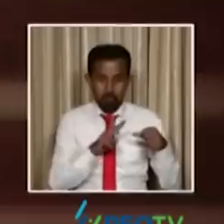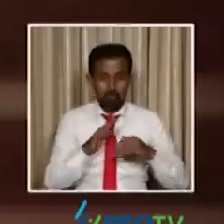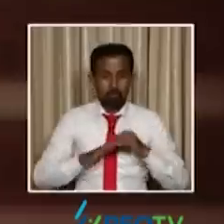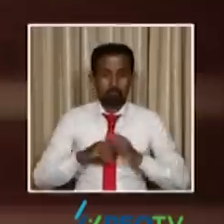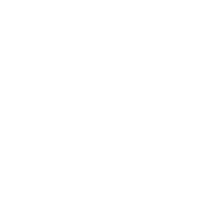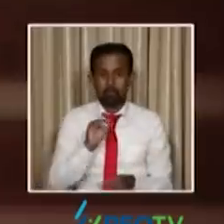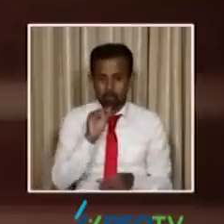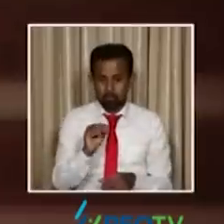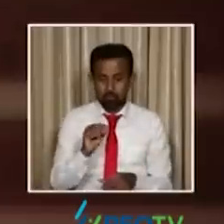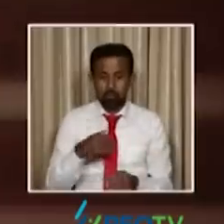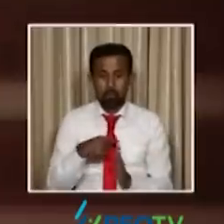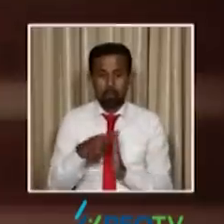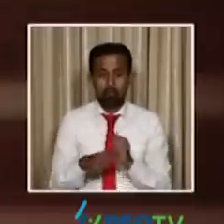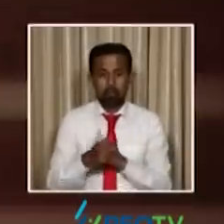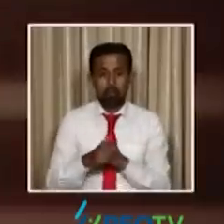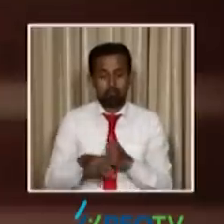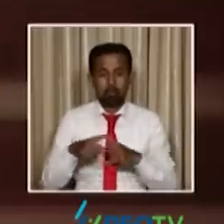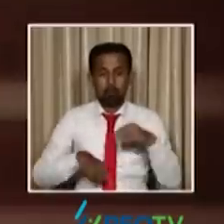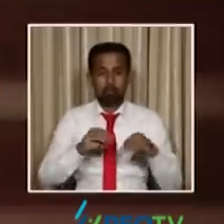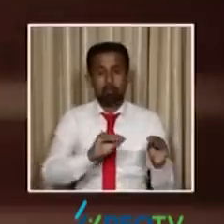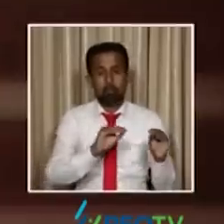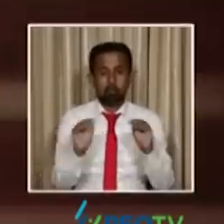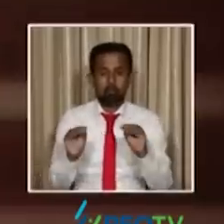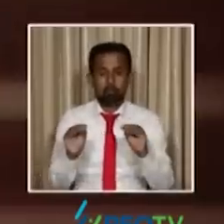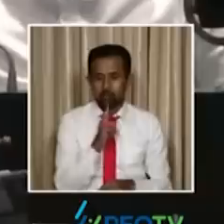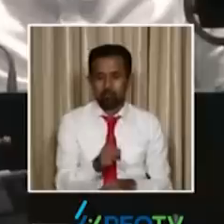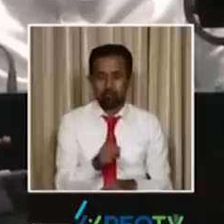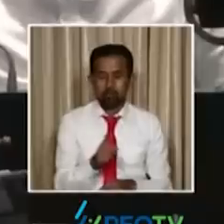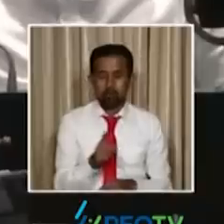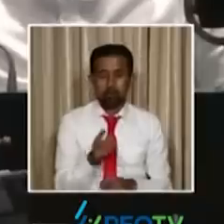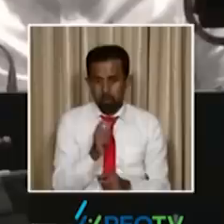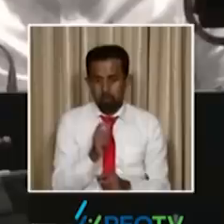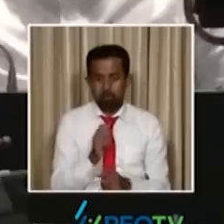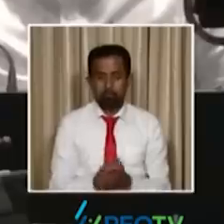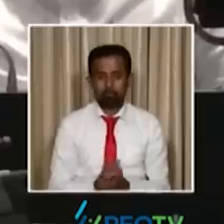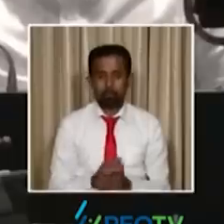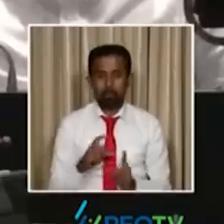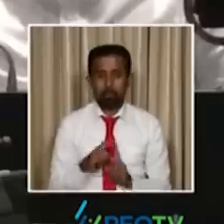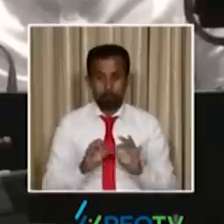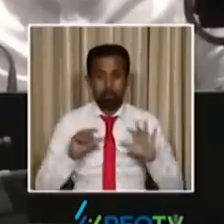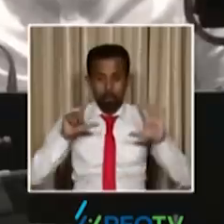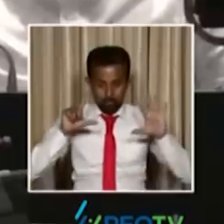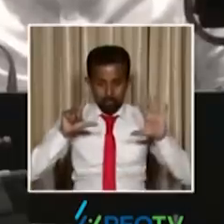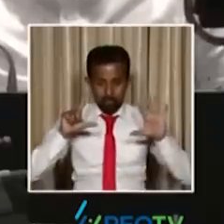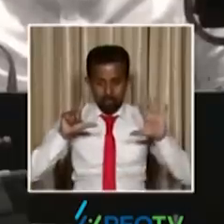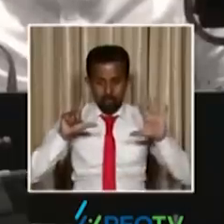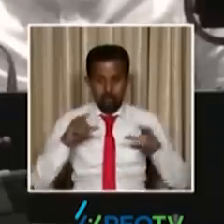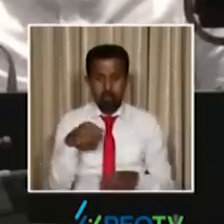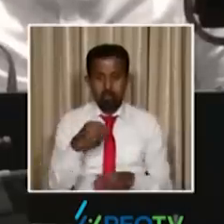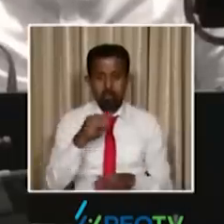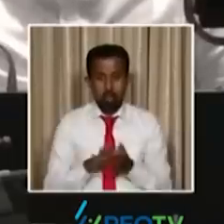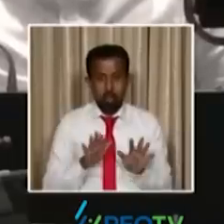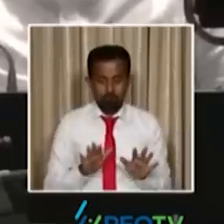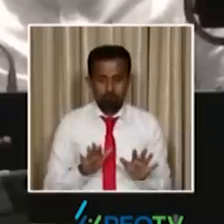අඬ උත්සාහ කරනවා නම් රට හදලා මැතිවරණ තියෙනවා කියලා ඒක අපිට පිළිගන්න පුළුවන් කමක් නැහැ. ජනාධිපතිතුමා කියනවා ඩොලර් බිලියන 7ක් දැන් ණය ගන්න සූදානම්